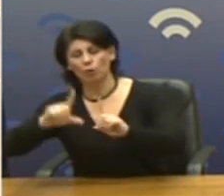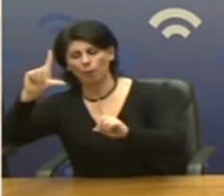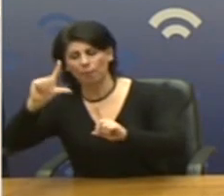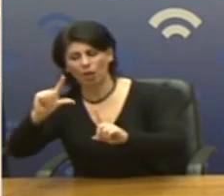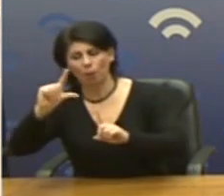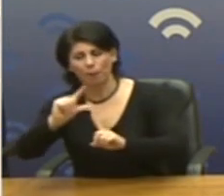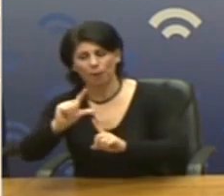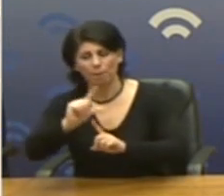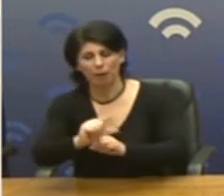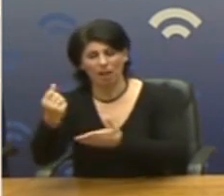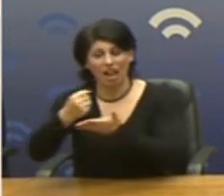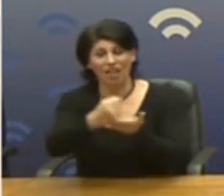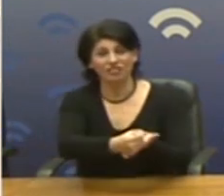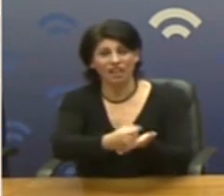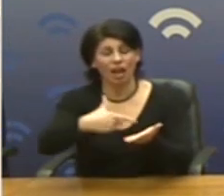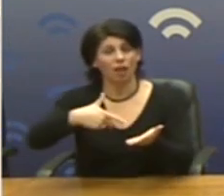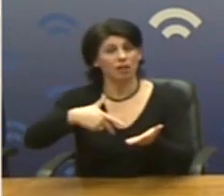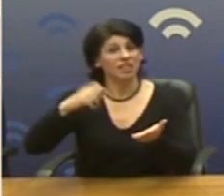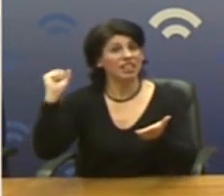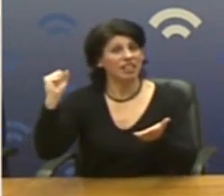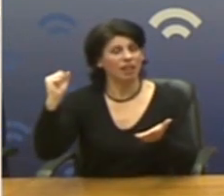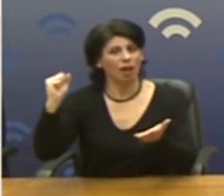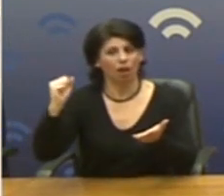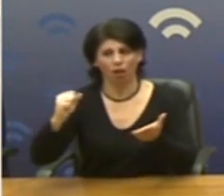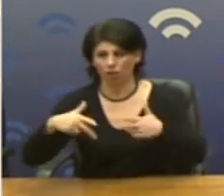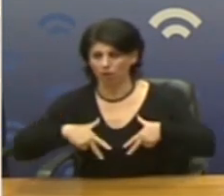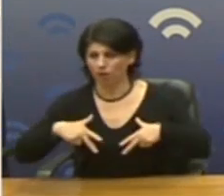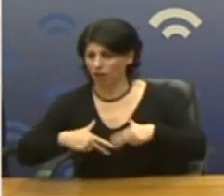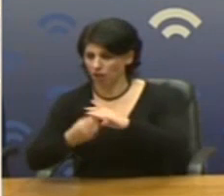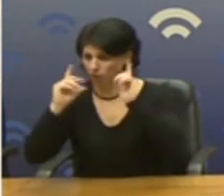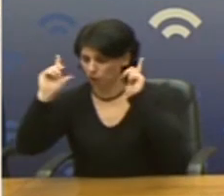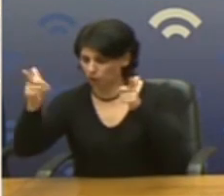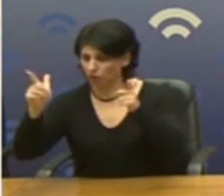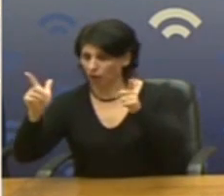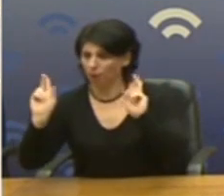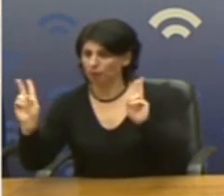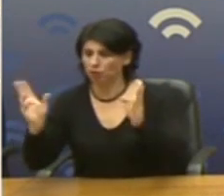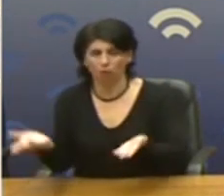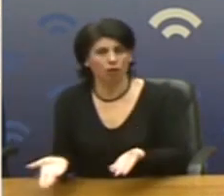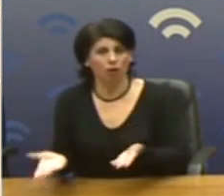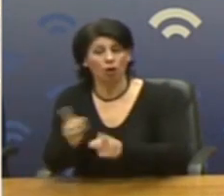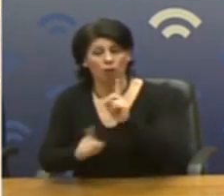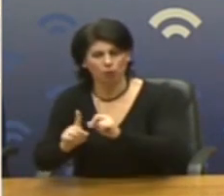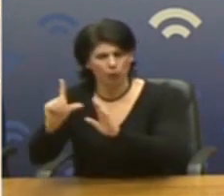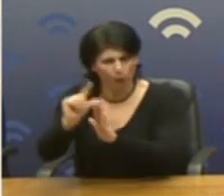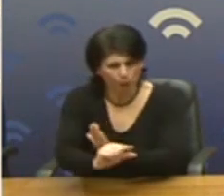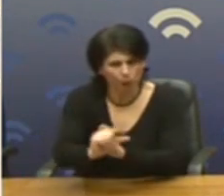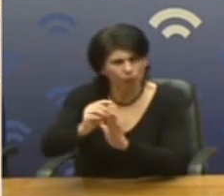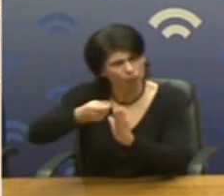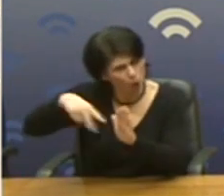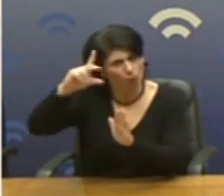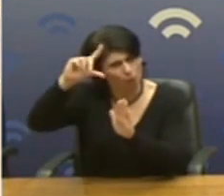την υγεία? Οι κυβερνήσεις της Νέας Δημοκρατίας και του ΠΑΣΟΚ. Ποιος τα μείωσε ακόμα περισσότερο? Η κυβέρνηση του